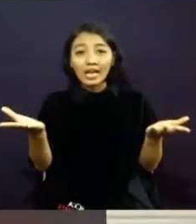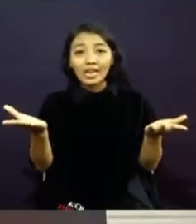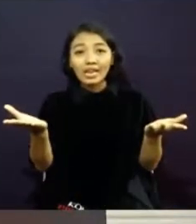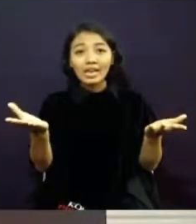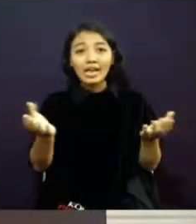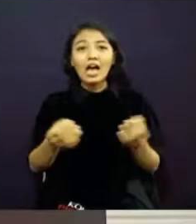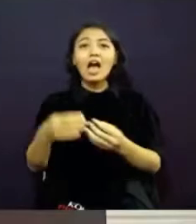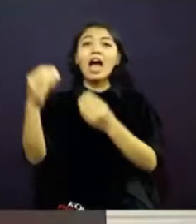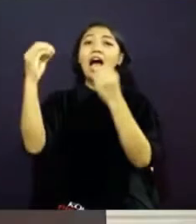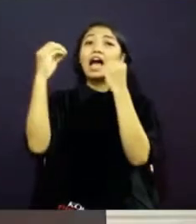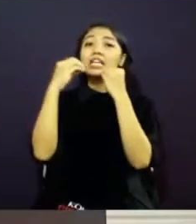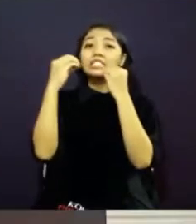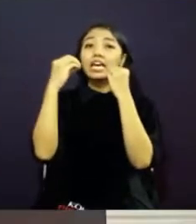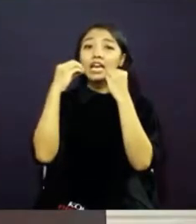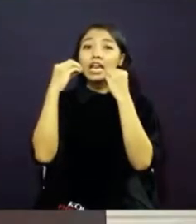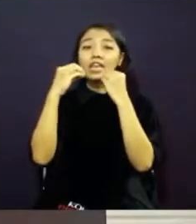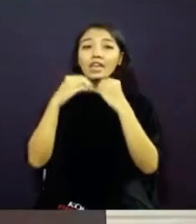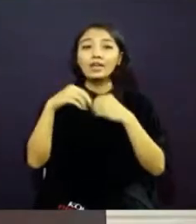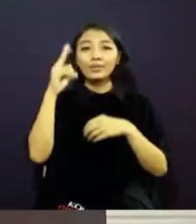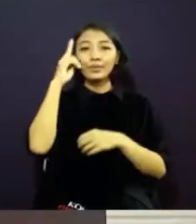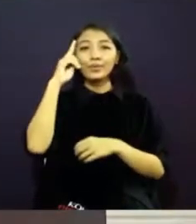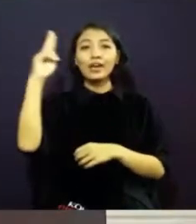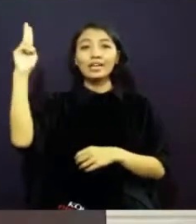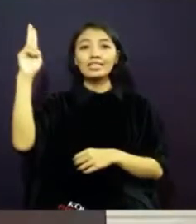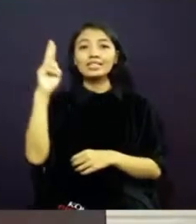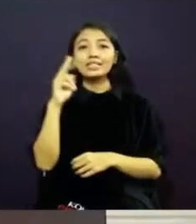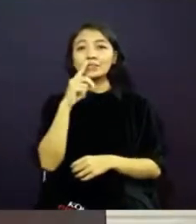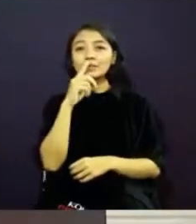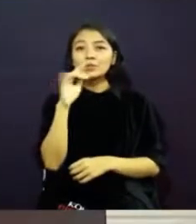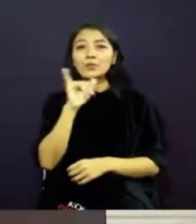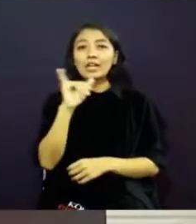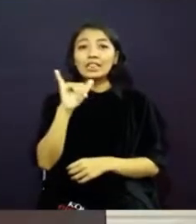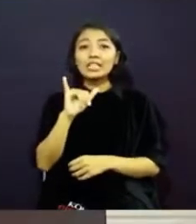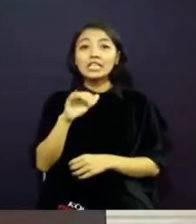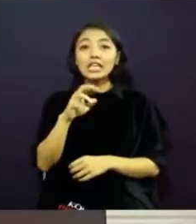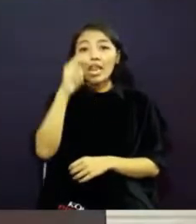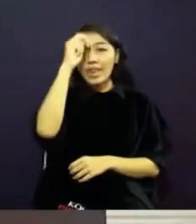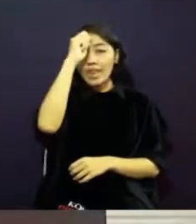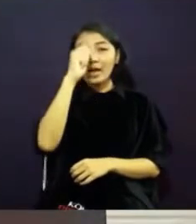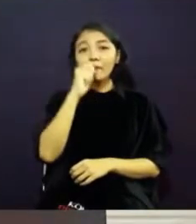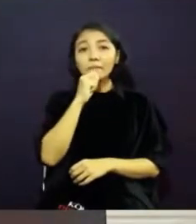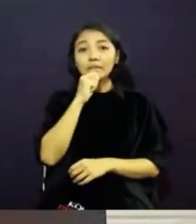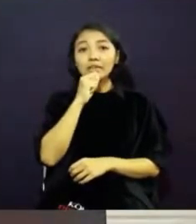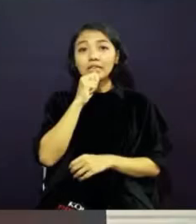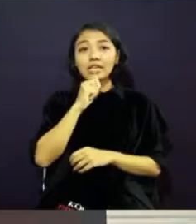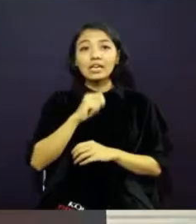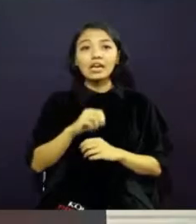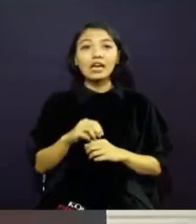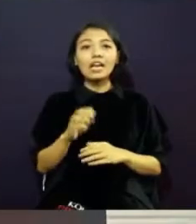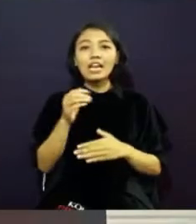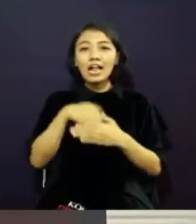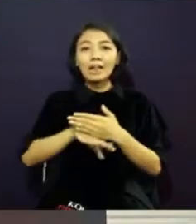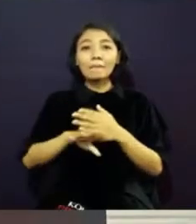tuhan seperti para Nabi dalam perjanjian dalam tradisi Perjanjian Lama